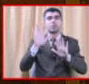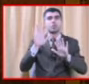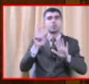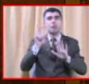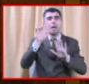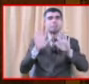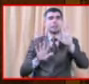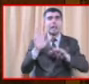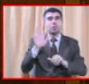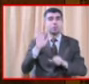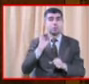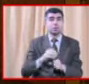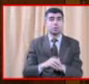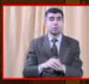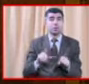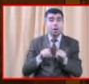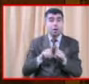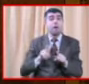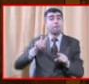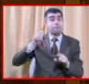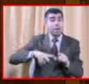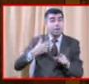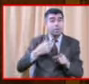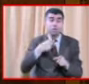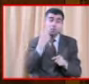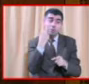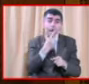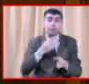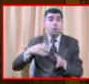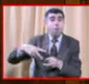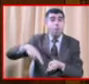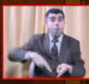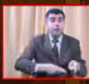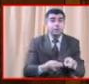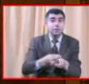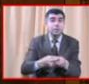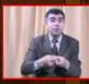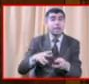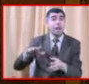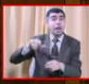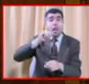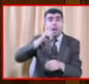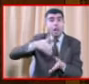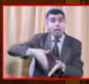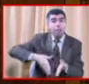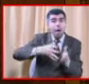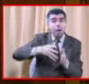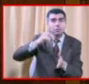الناس، وتعمدوا يدوزوا في الطريق اللي كانت فيها المياه